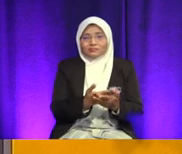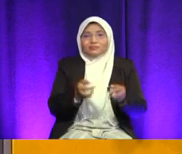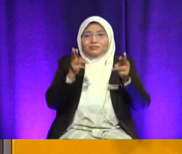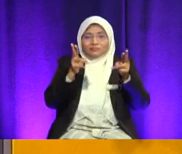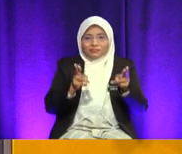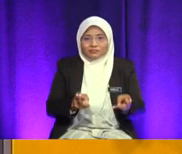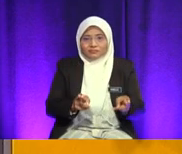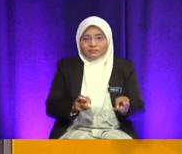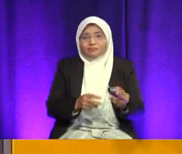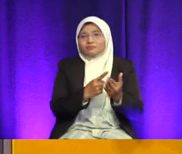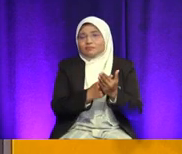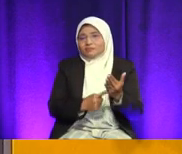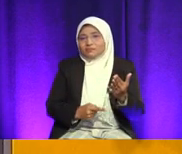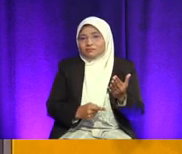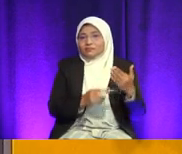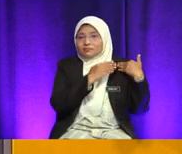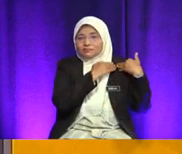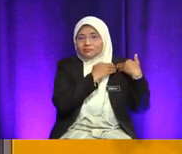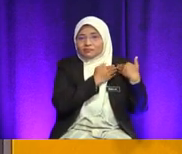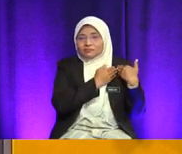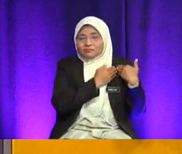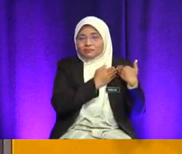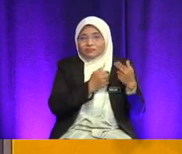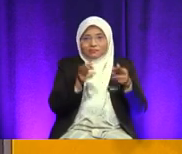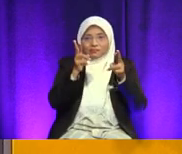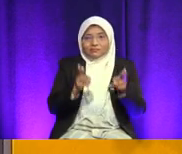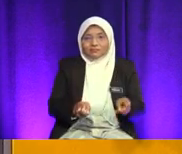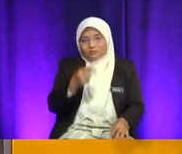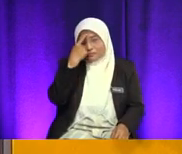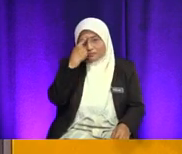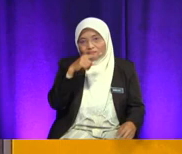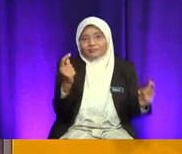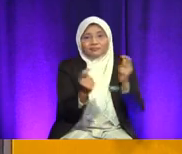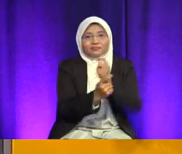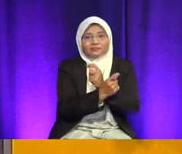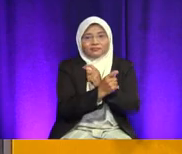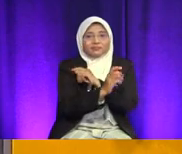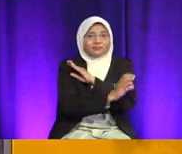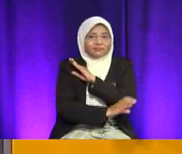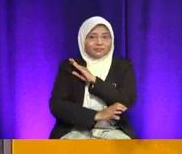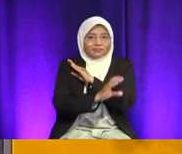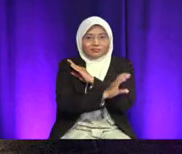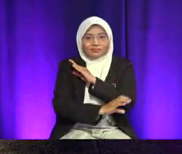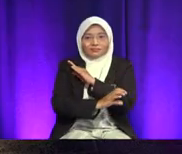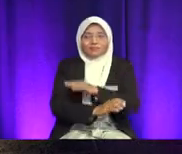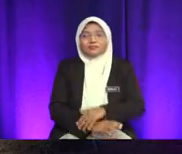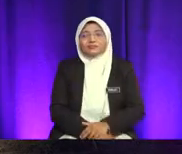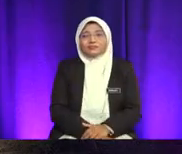peranan rakyat untuk mempertahankan negara oke Ada sapu-sapu yang cube